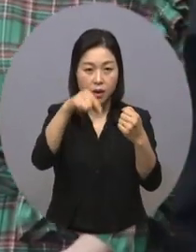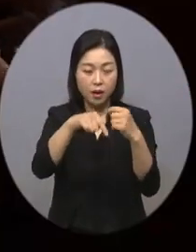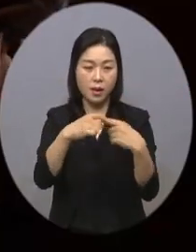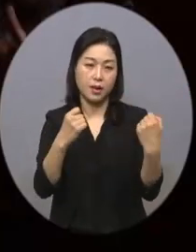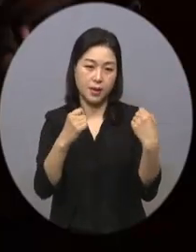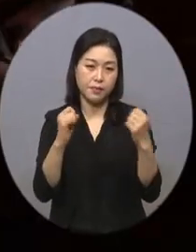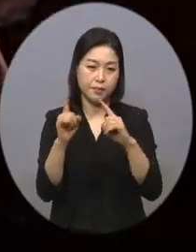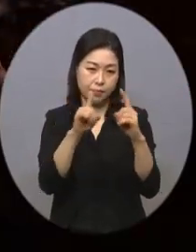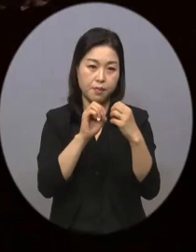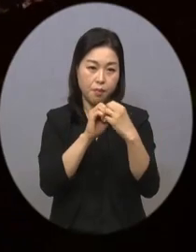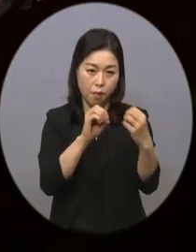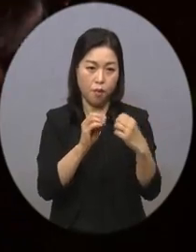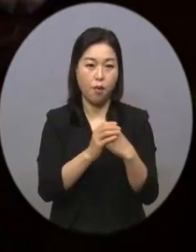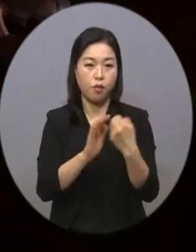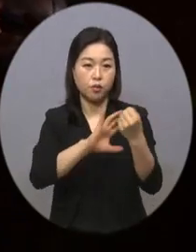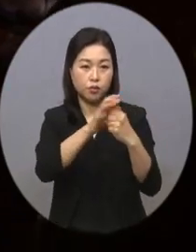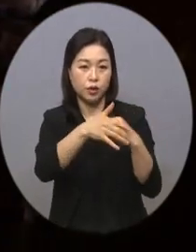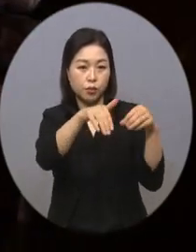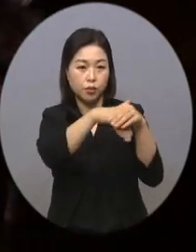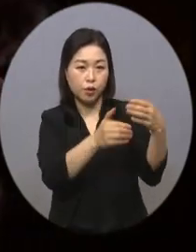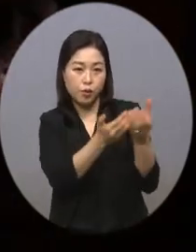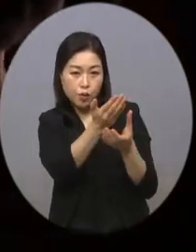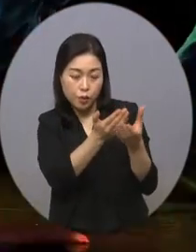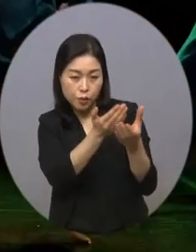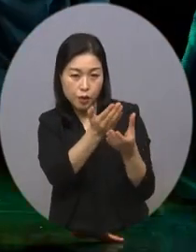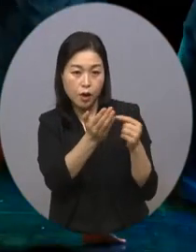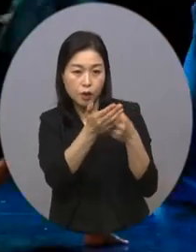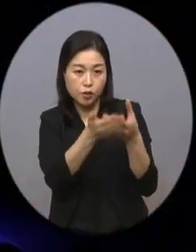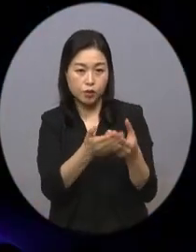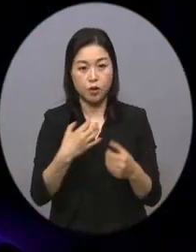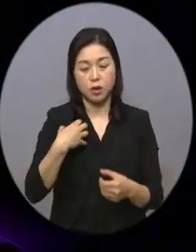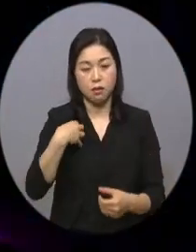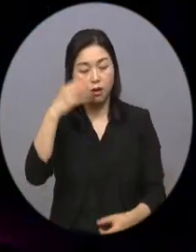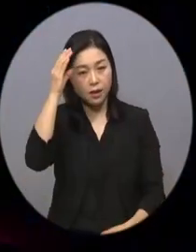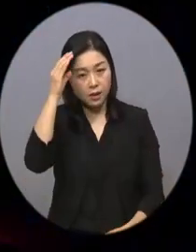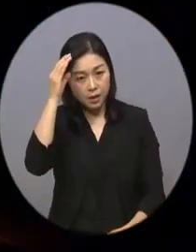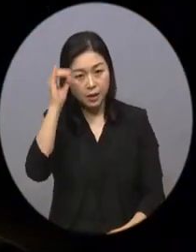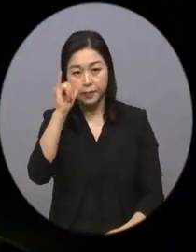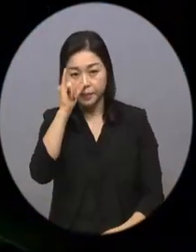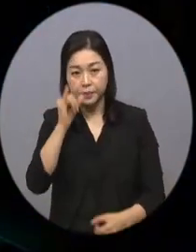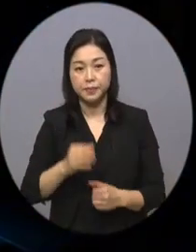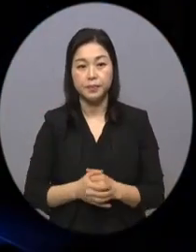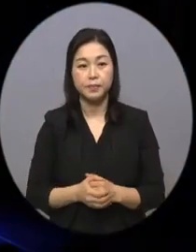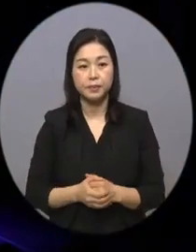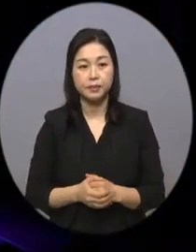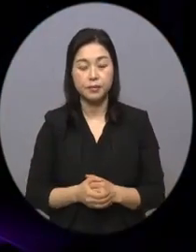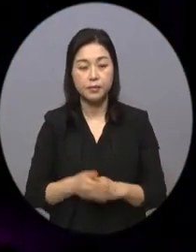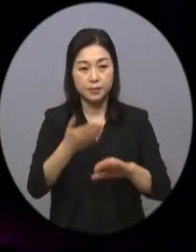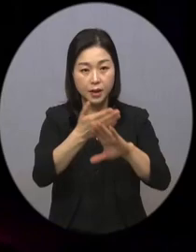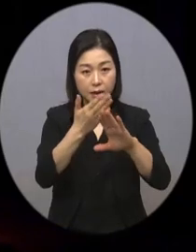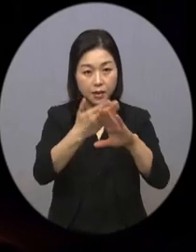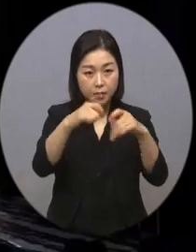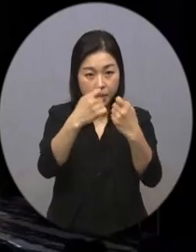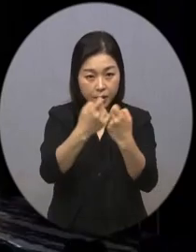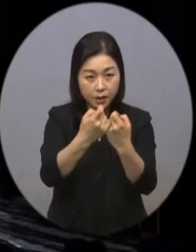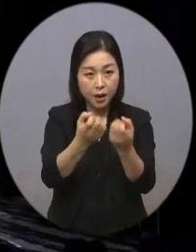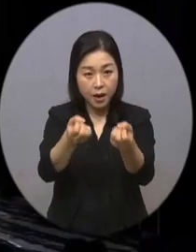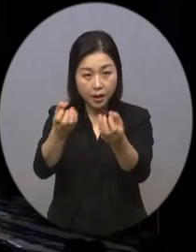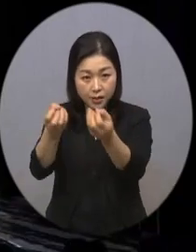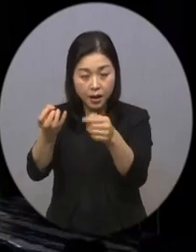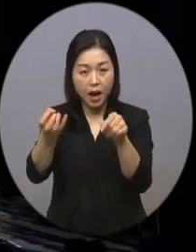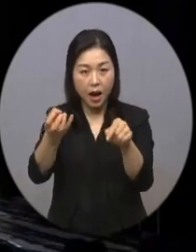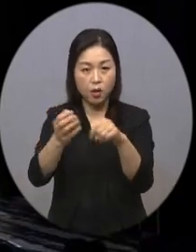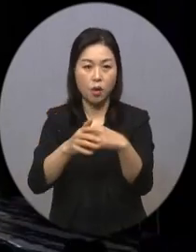활력을 주고 국제문화교류의 창구 역할 또한 기대되는 가운데 여타 민간 행사와의 형평성